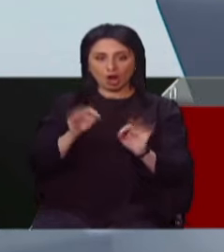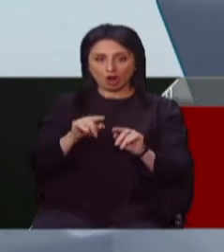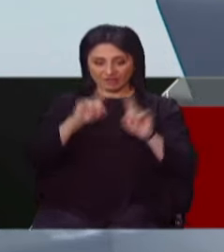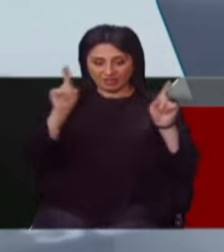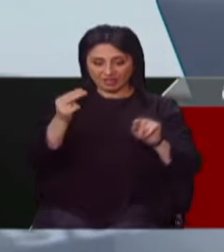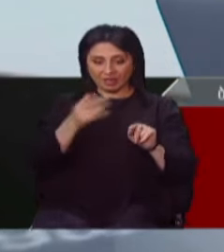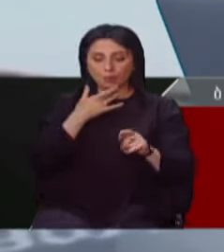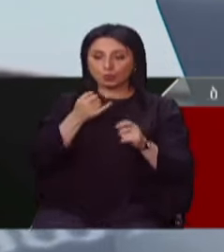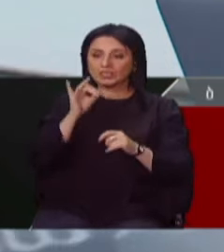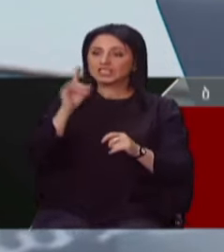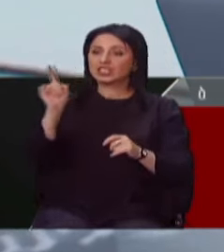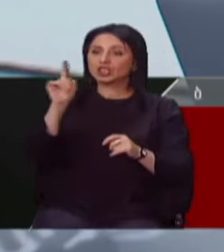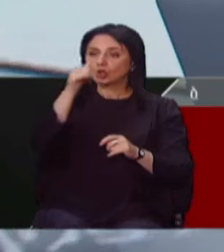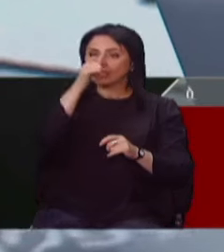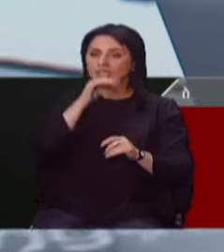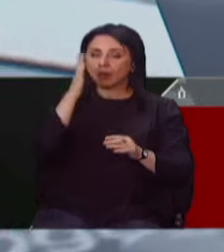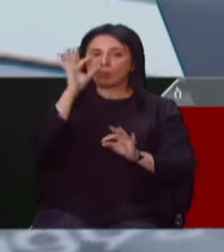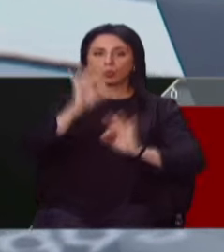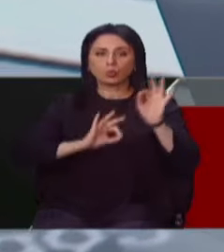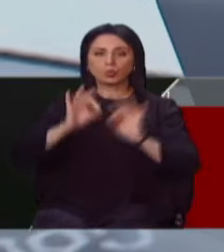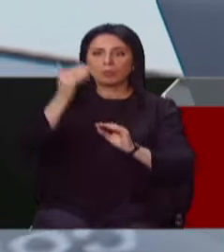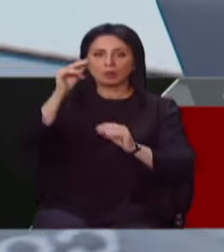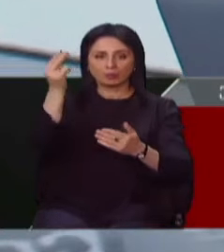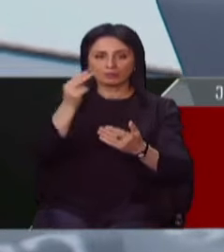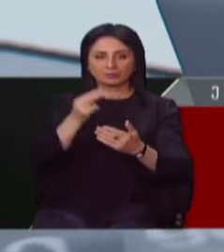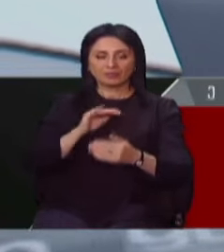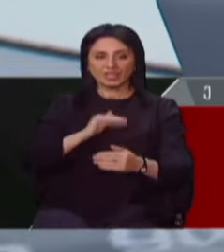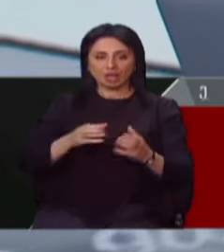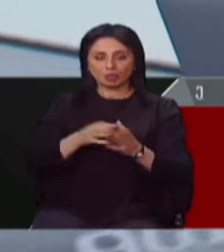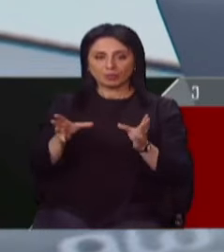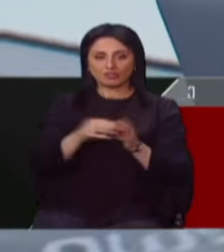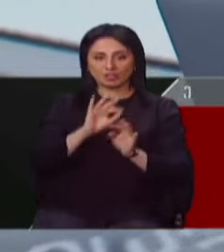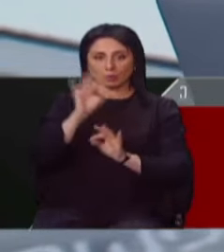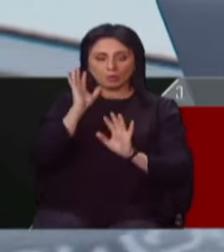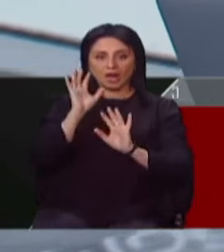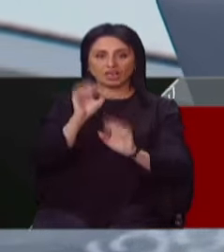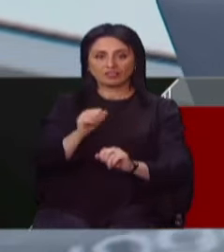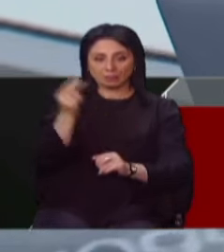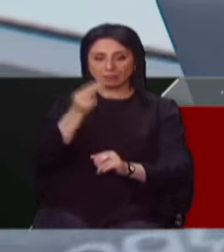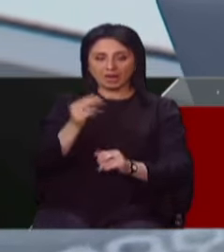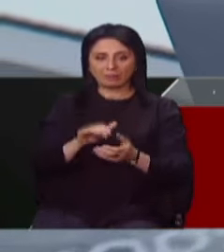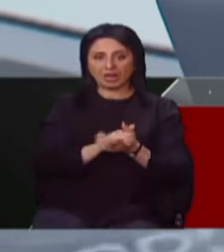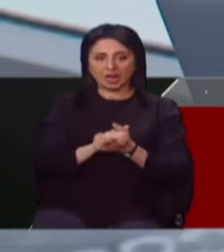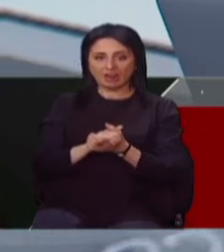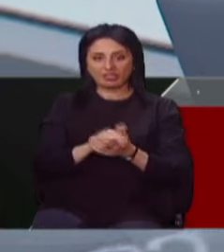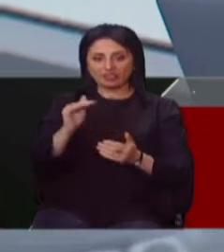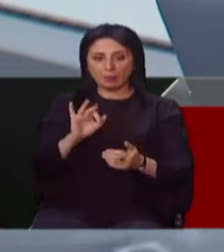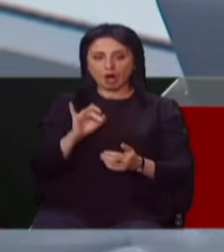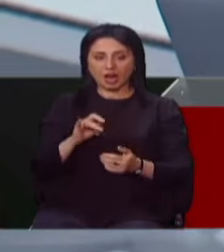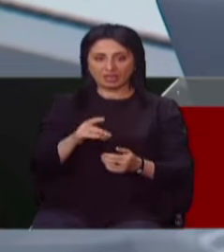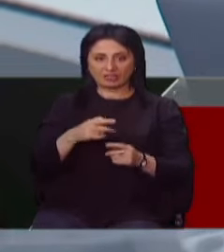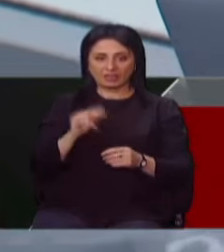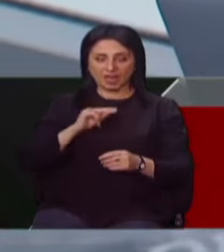Gadaitanes Municipalitetis Istoriuli Zeglebi da Bunebrivi Landshafti. Kerzo Kompaniebtan Ertad Proekts Mkhari Daujira Mkhatvarta Kavshirma da Kvemo Kartlis